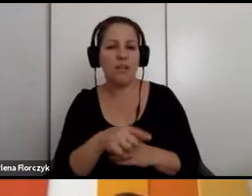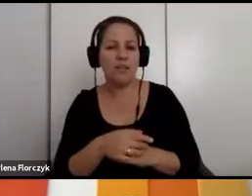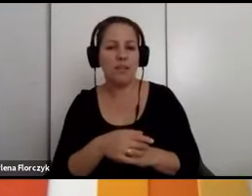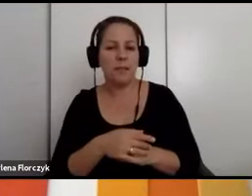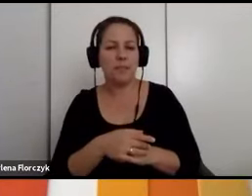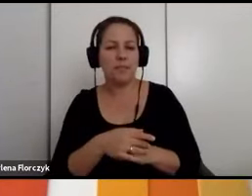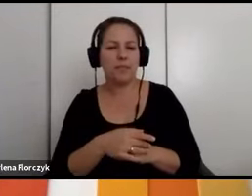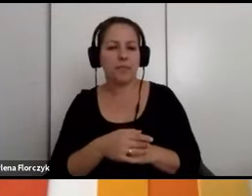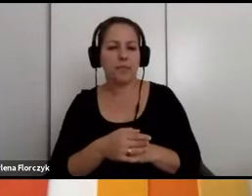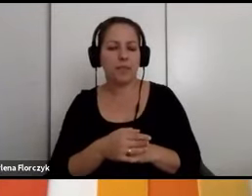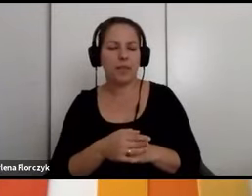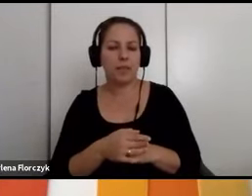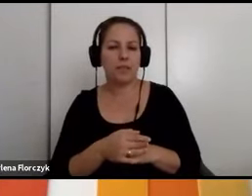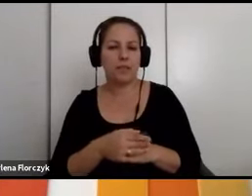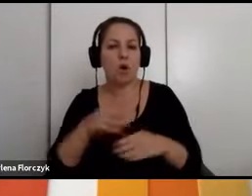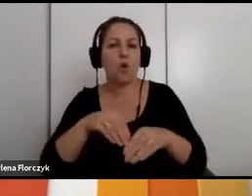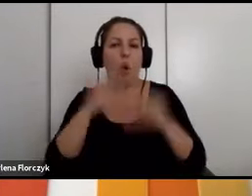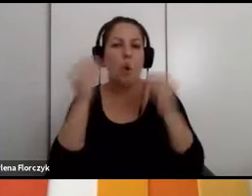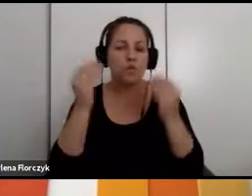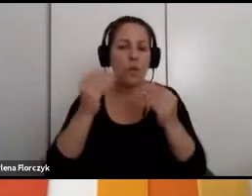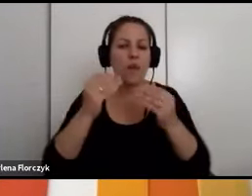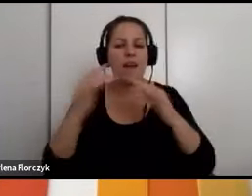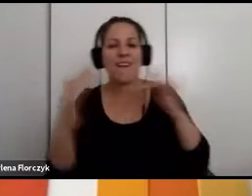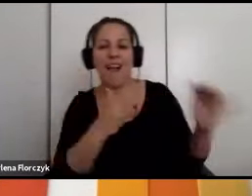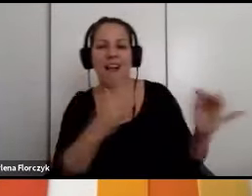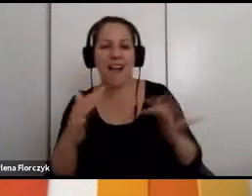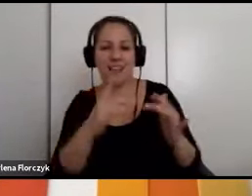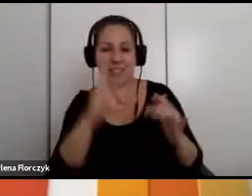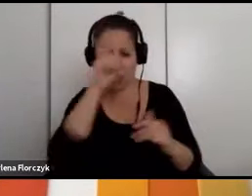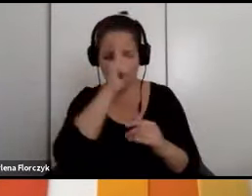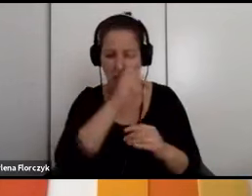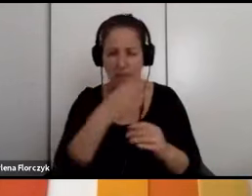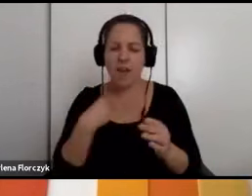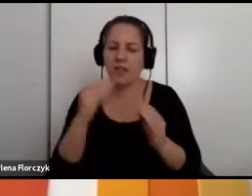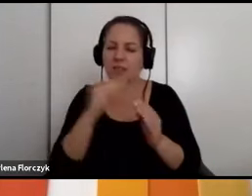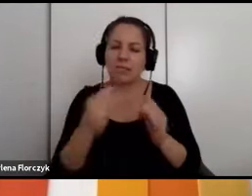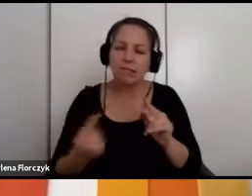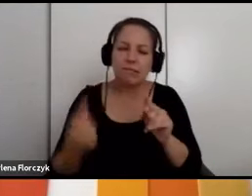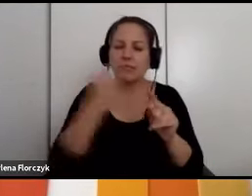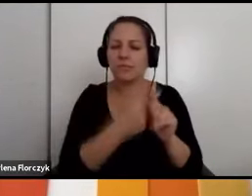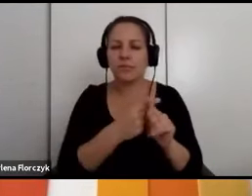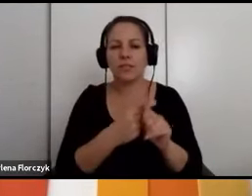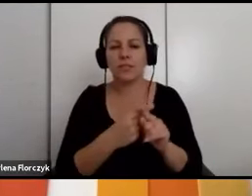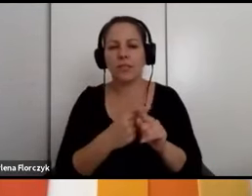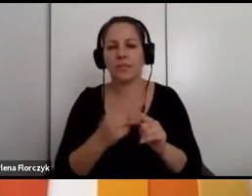gdzieś rozwój i relacje z ludźmi. Ja bym powiedziała jeszcze jako